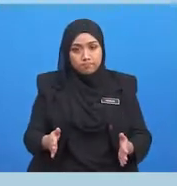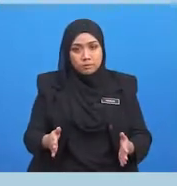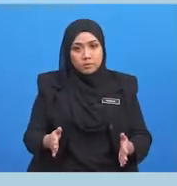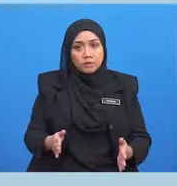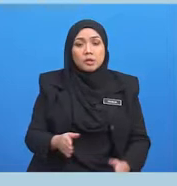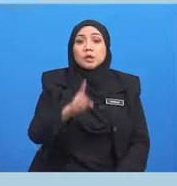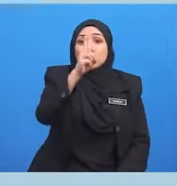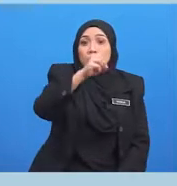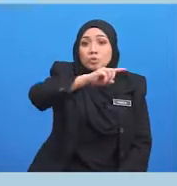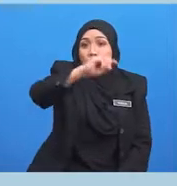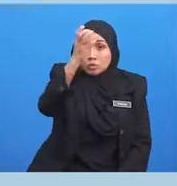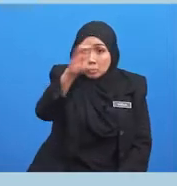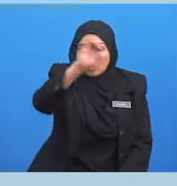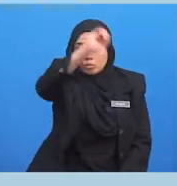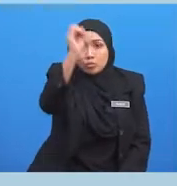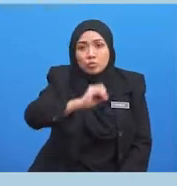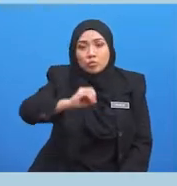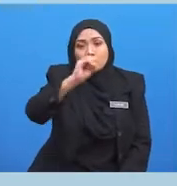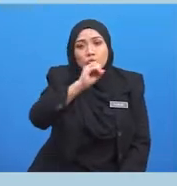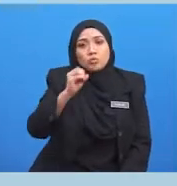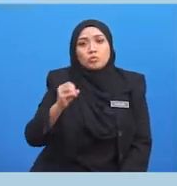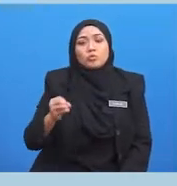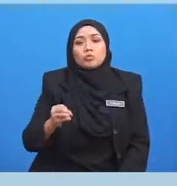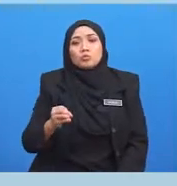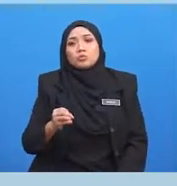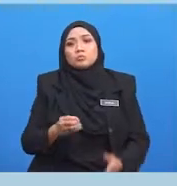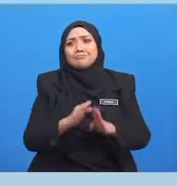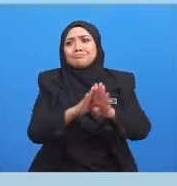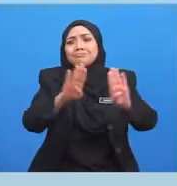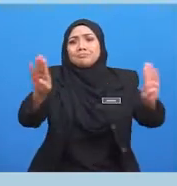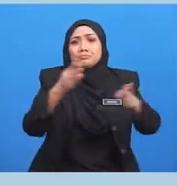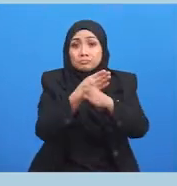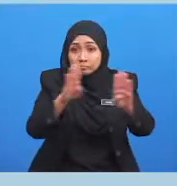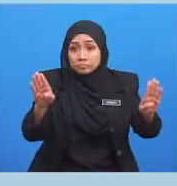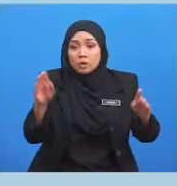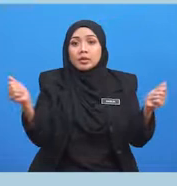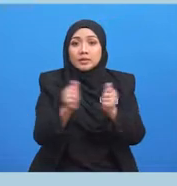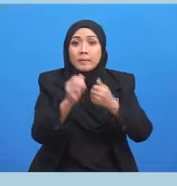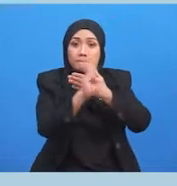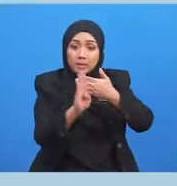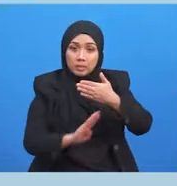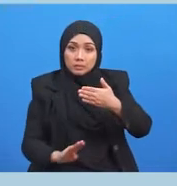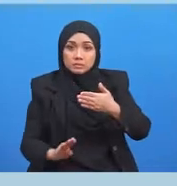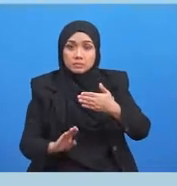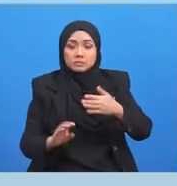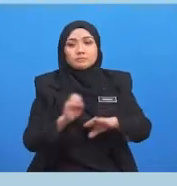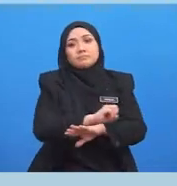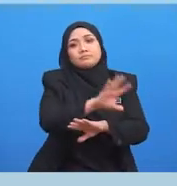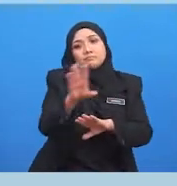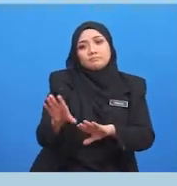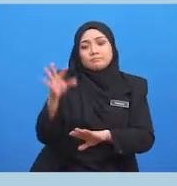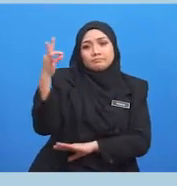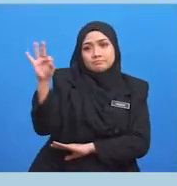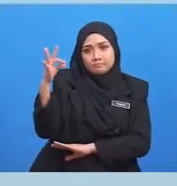iaitu 100%, berisiko terdedah dengan bahaya peneluaran